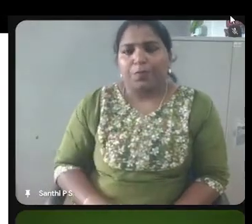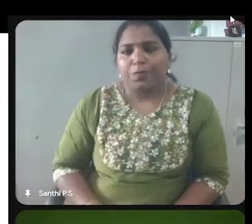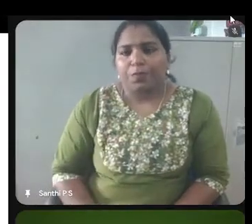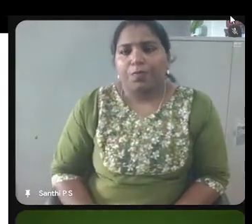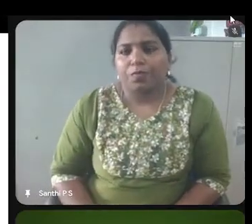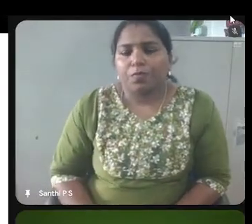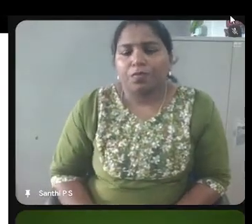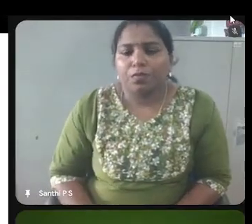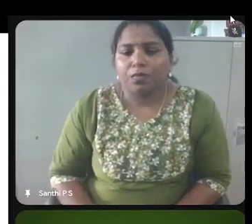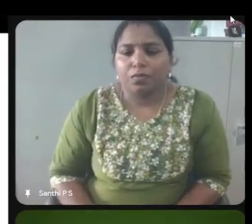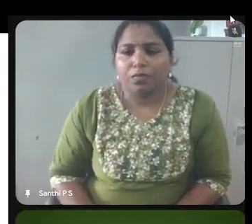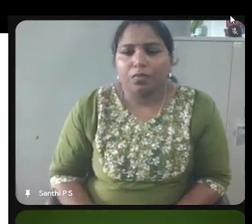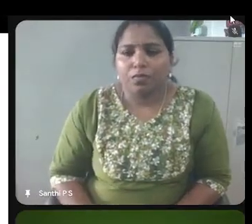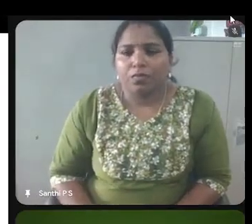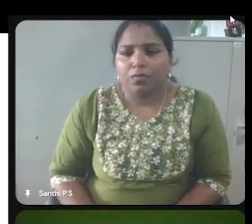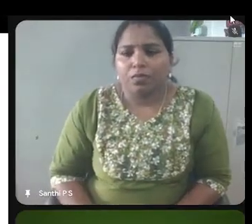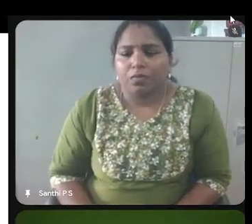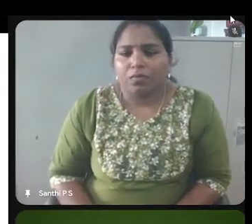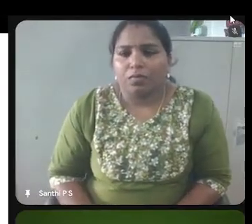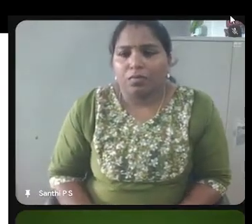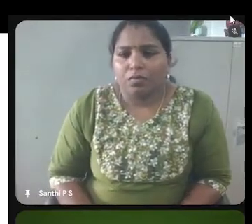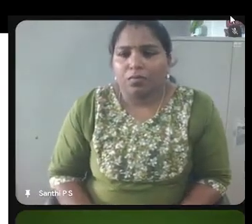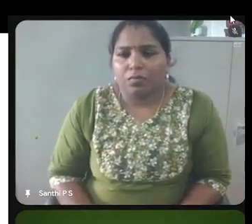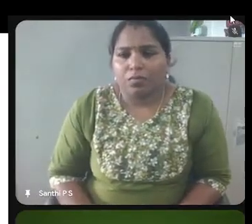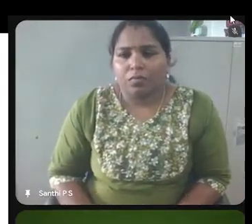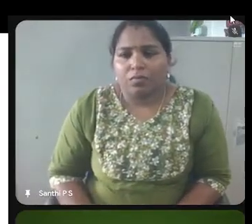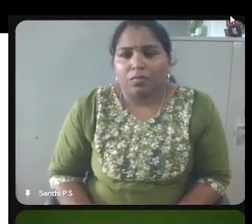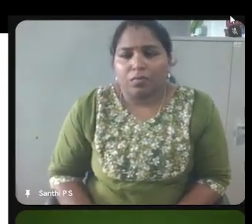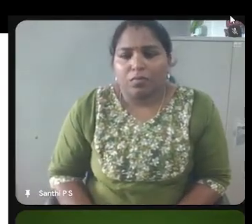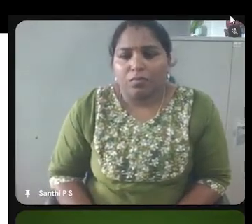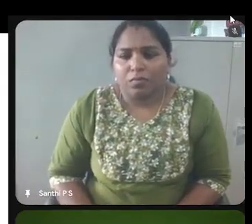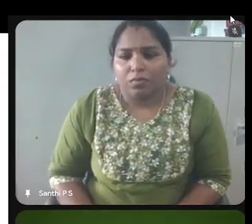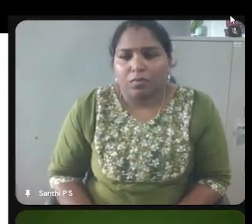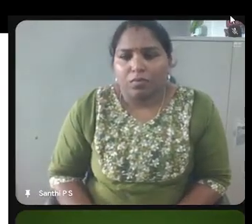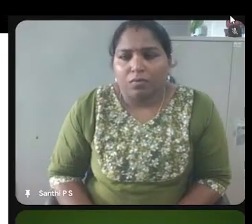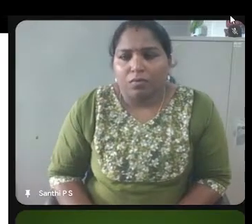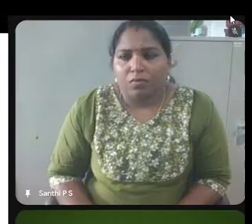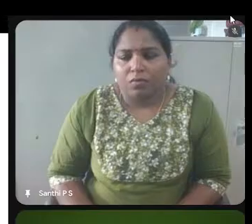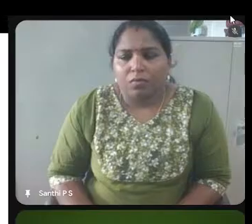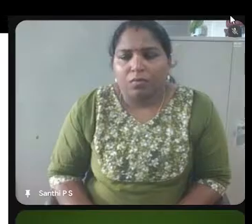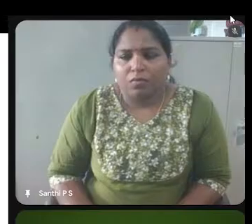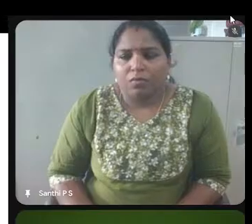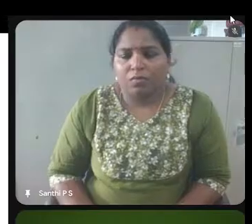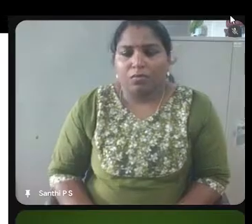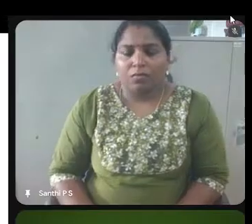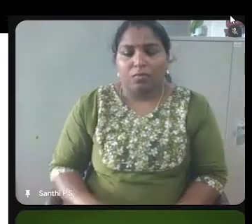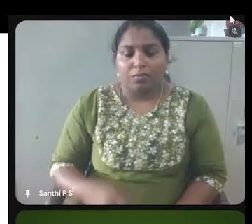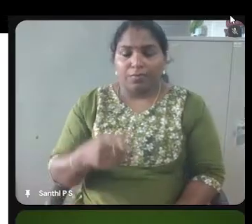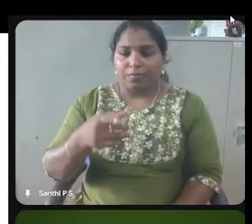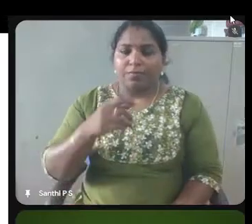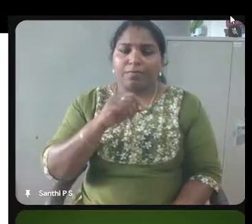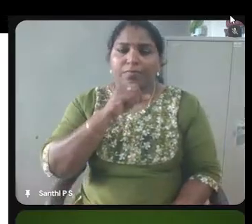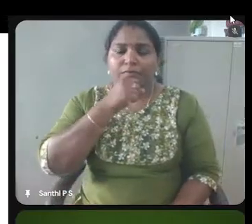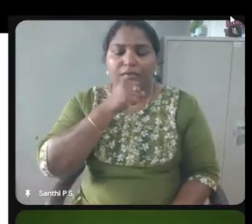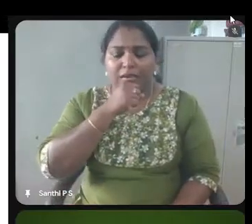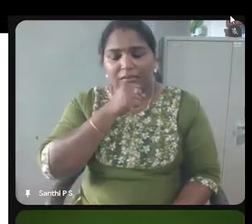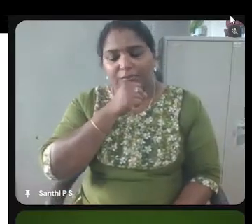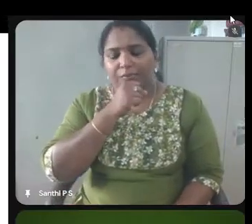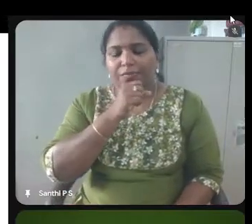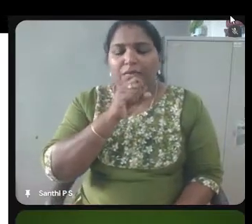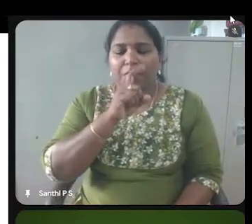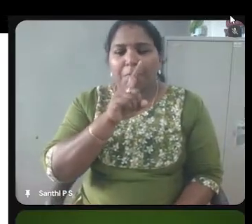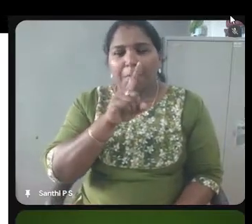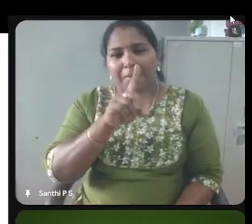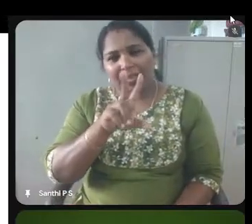ഹലോ, ചോദിച്ചോളൂ, ക്വസ്റ്റ്യൻ ചോദിച്ചോളൂ. എനിക്ക് ചോദിക്കാനുള്ളത്, നമ്മൾ ഈ ടീനേജ് ഒരു ടൈമില്